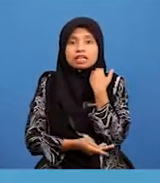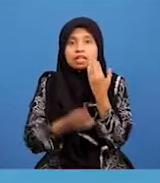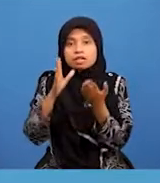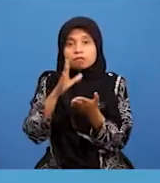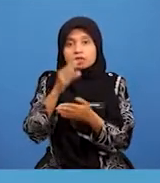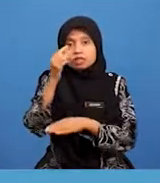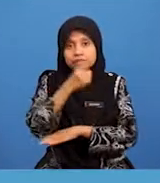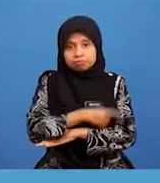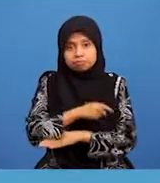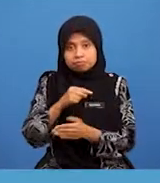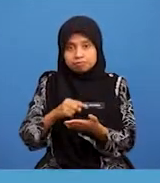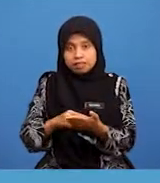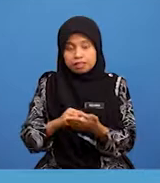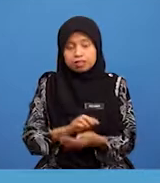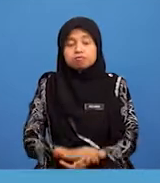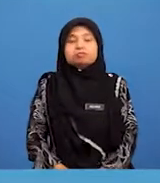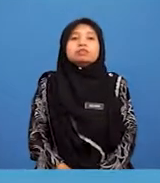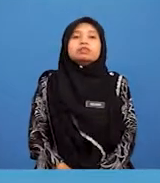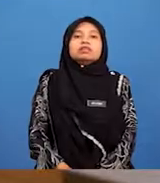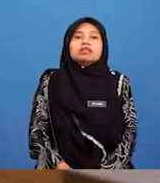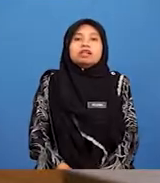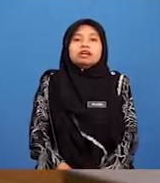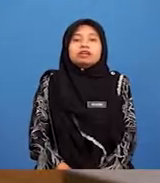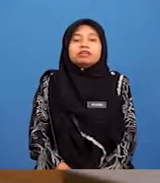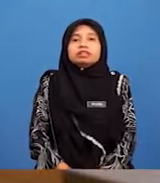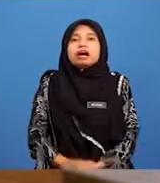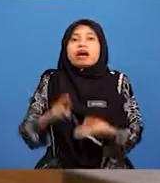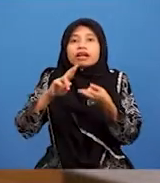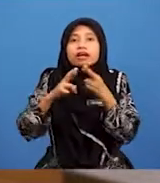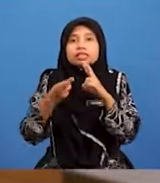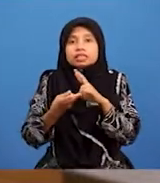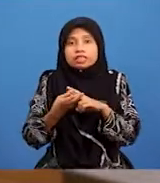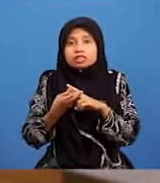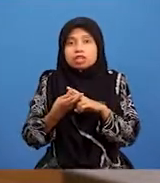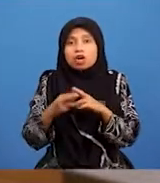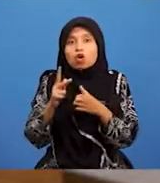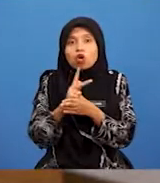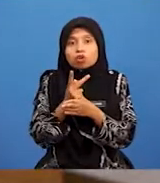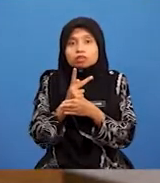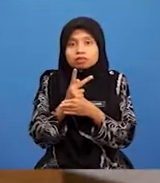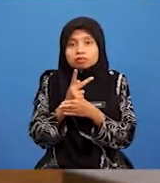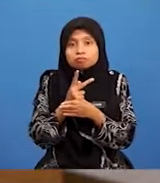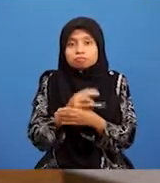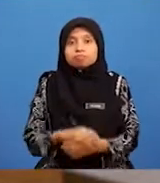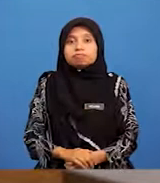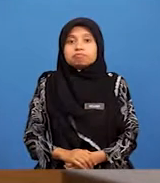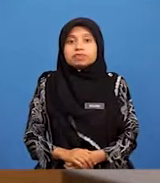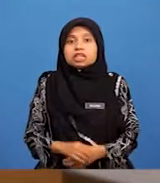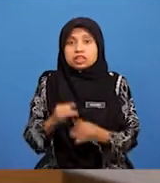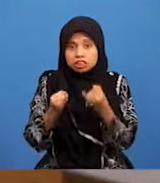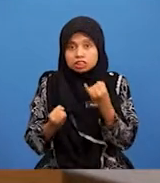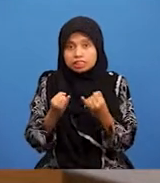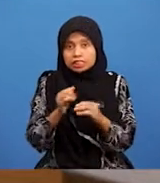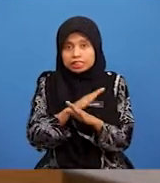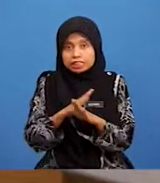saya nyatakan sebentar tadi. Rakan kongsi bebas untuk menetapkan tempoh perkongsian. Jika